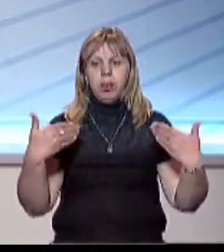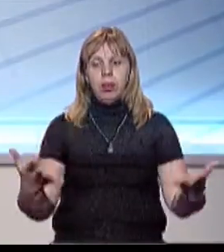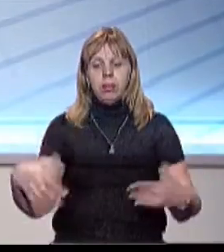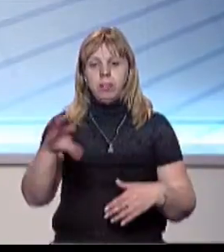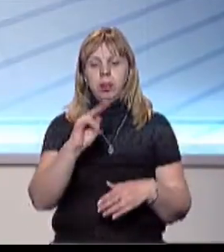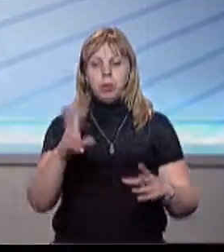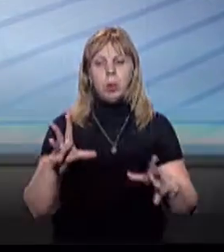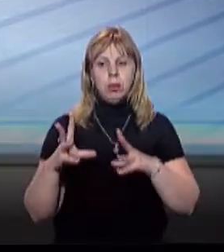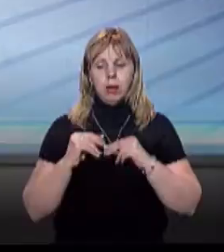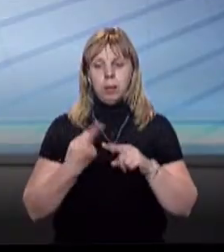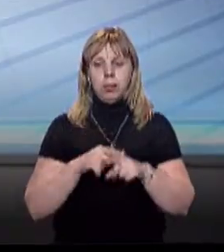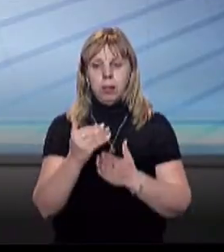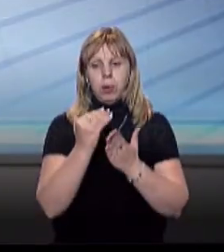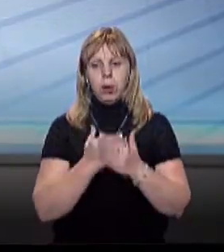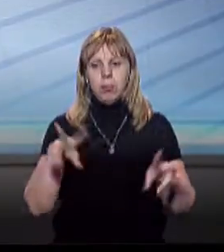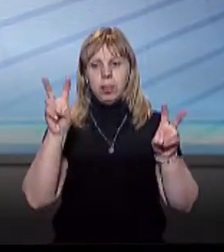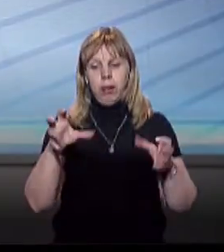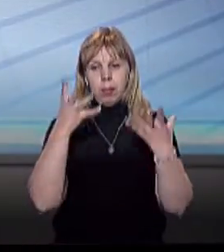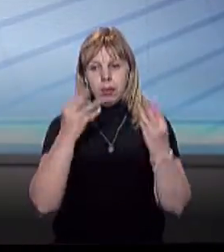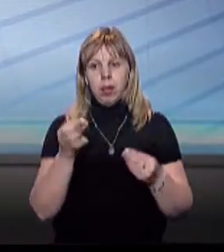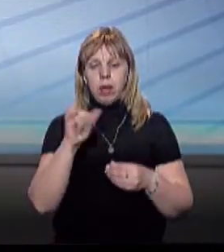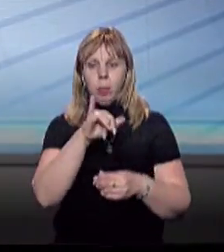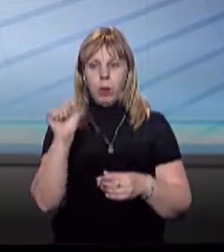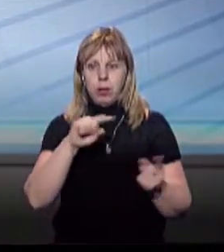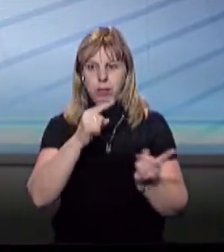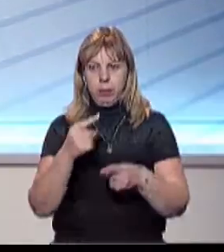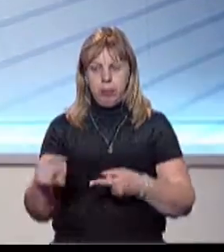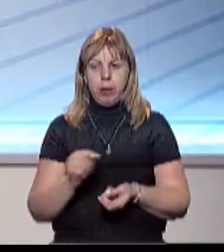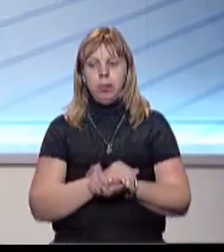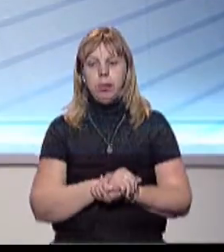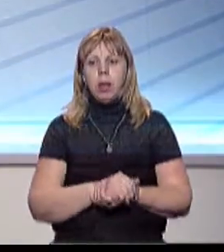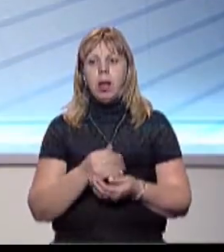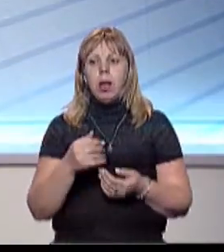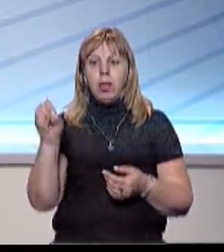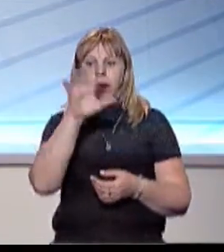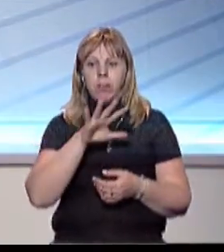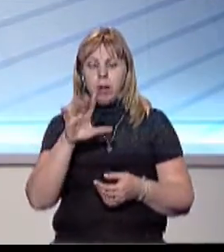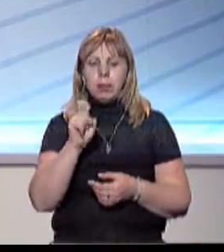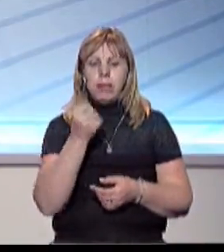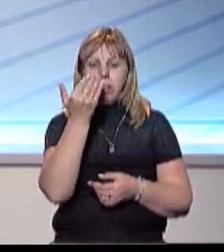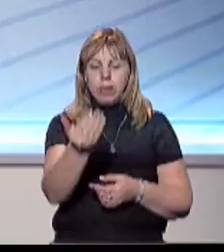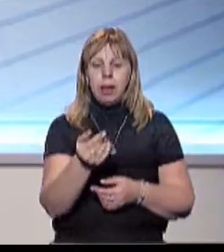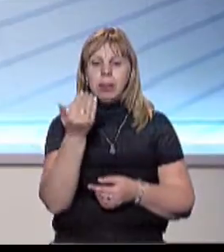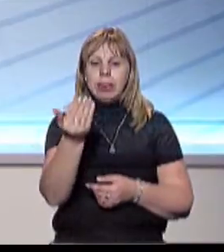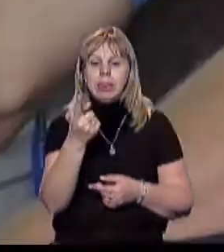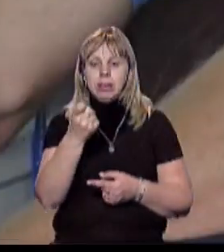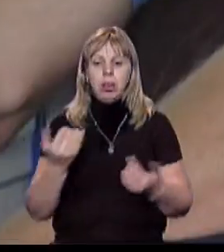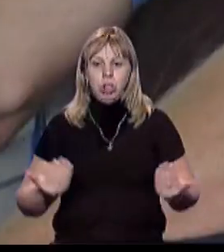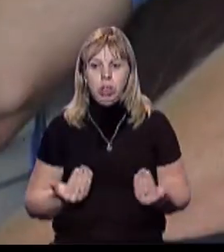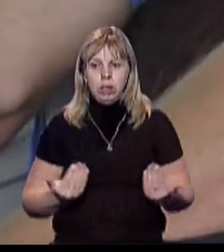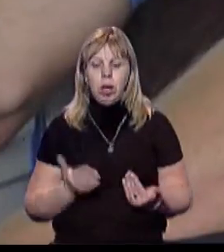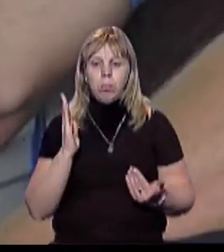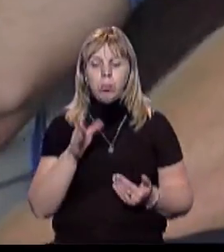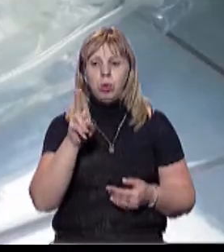вітання всім, хто з нами. Це програма «Тема дня» на ЮА Закарпаття. Європа за тебе, ти за життя,